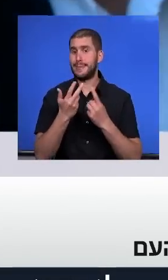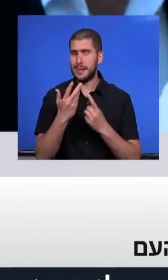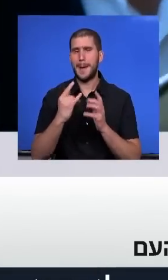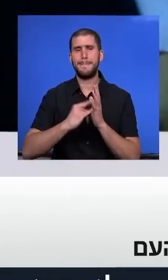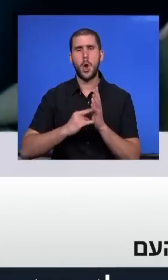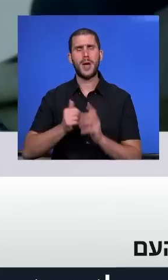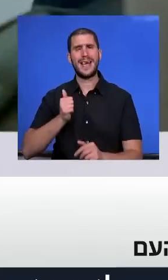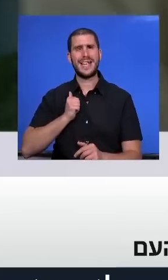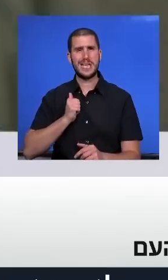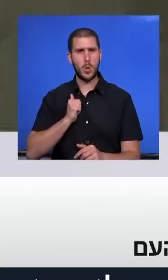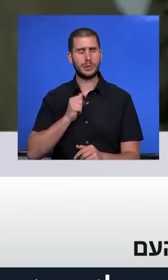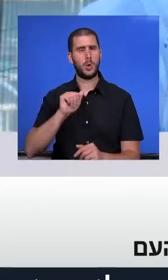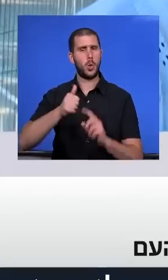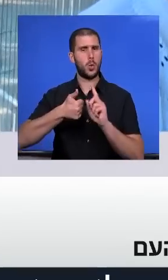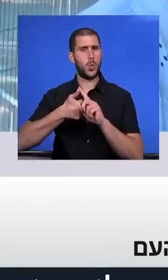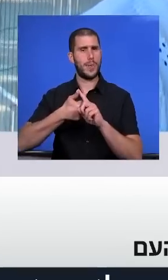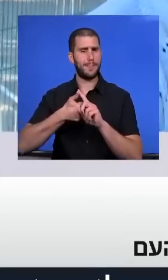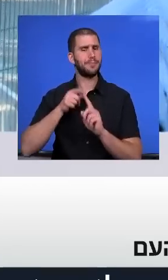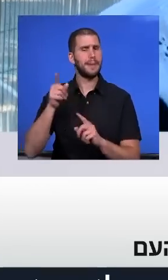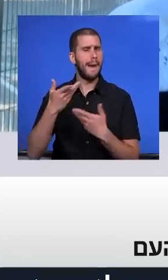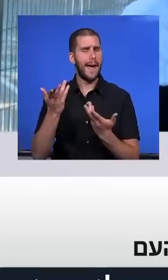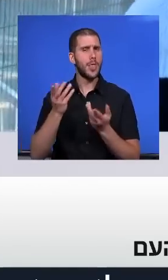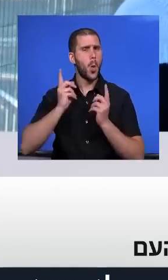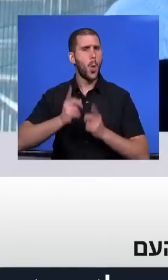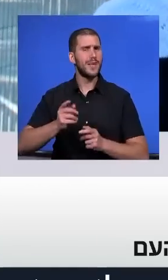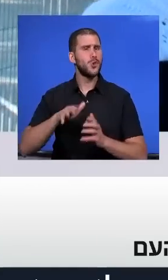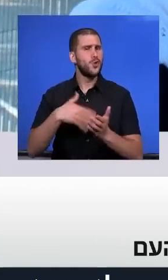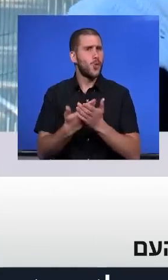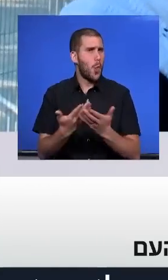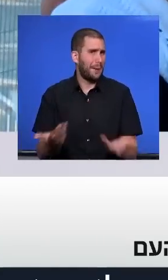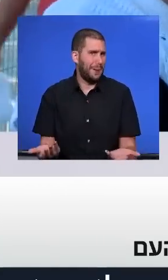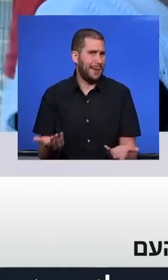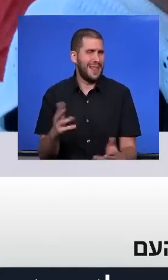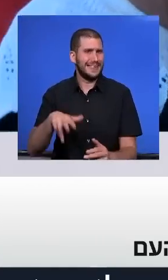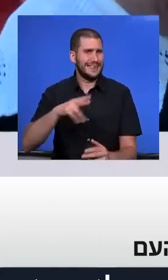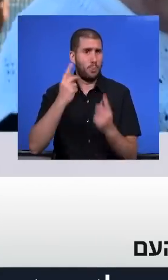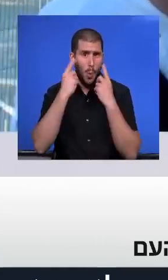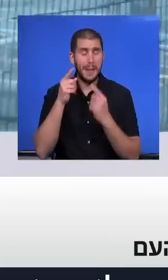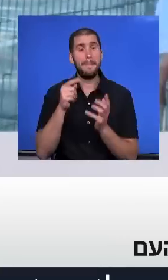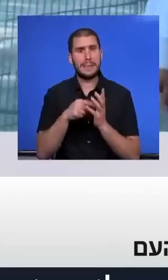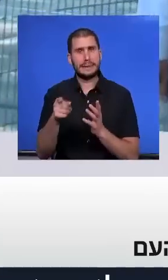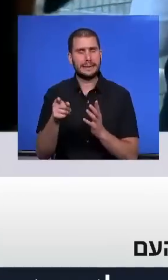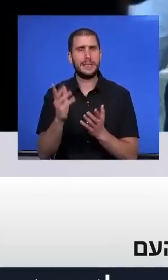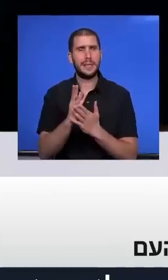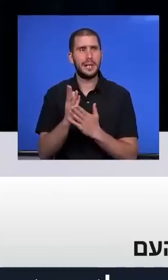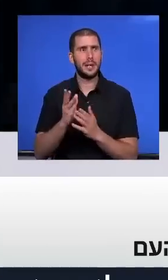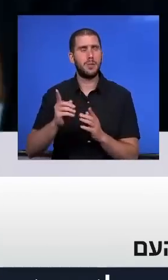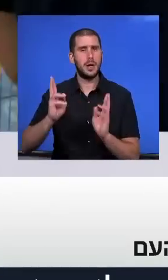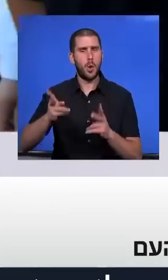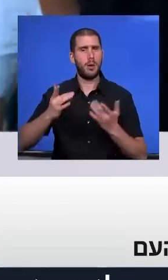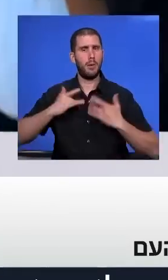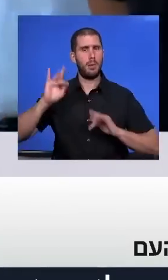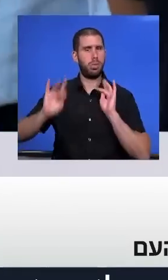בחוק הגיוס המוצע זה קודם כל, אין בו אפילו חובת שירות לאומי לציבור החרדי, ולכן הוא מאגן השתמטות